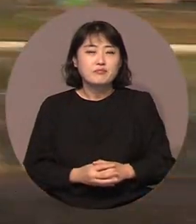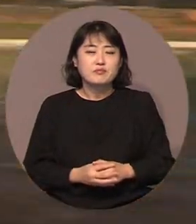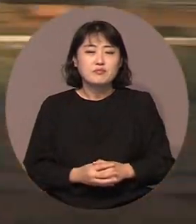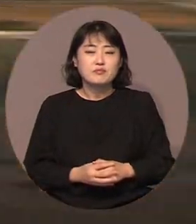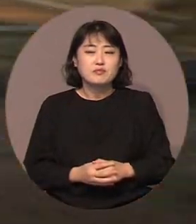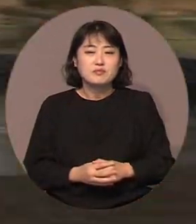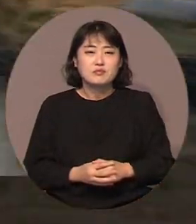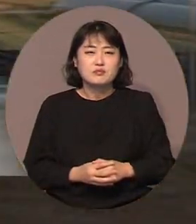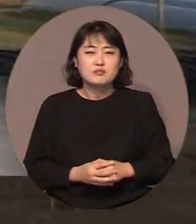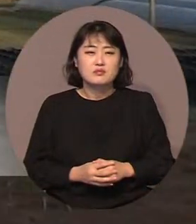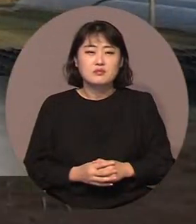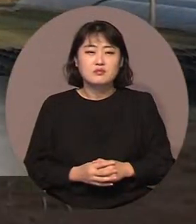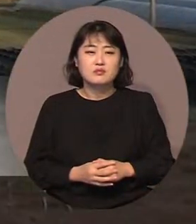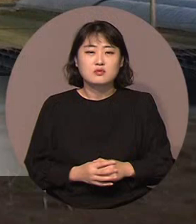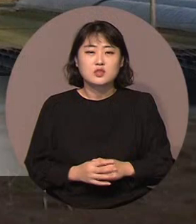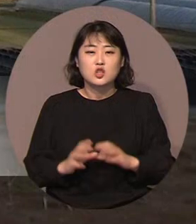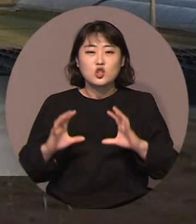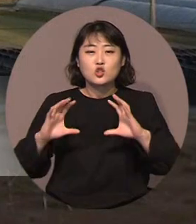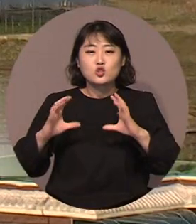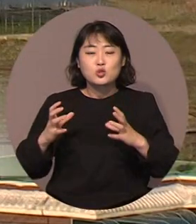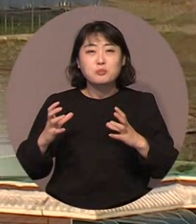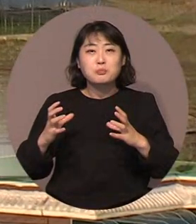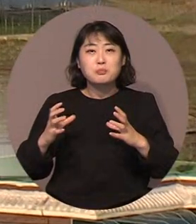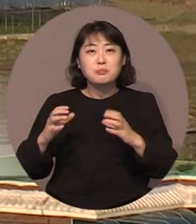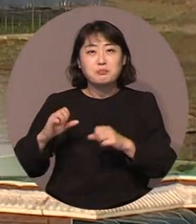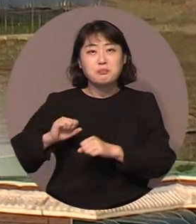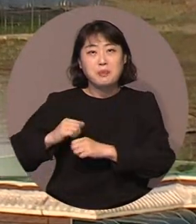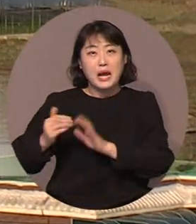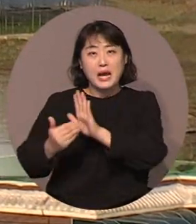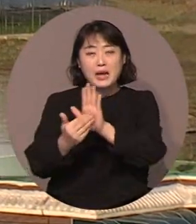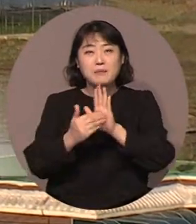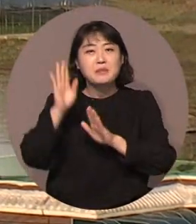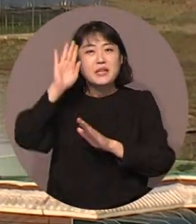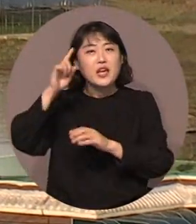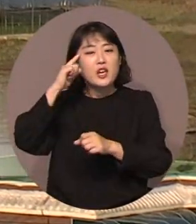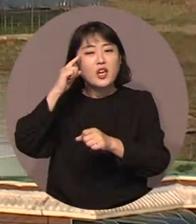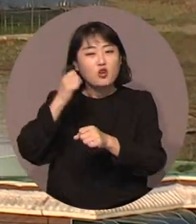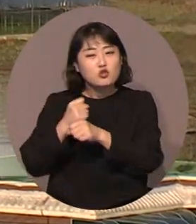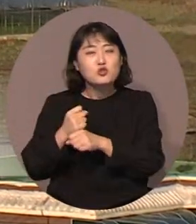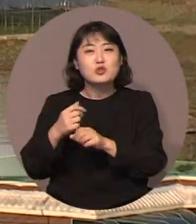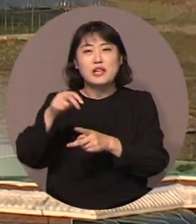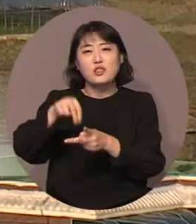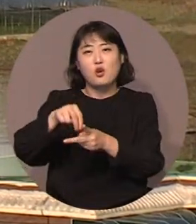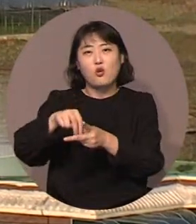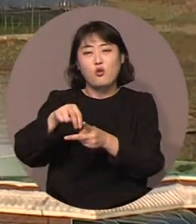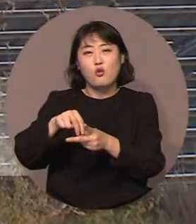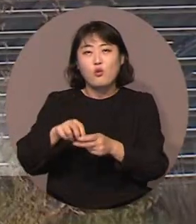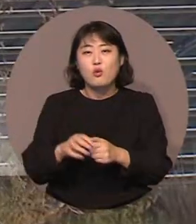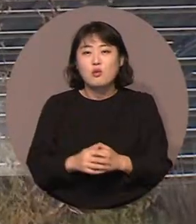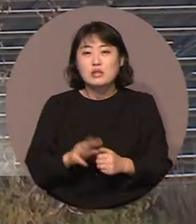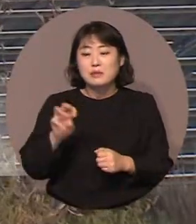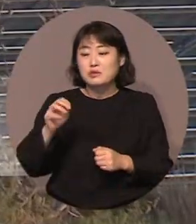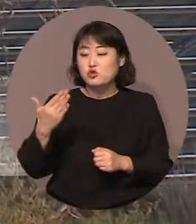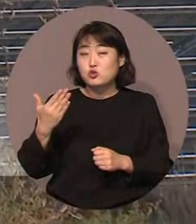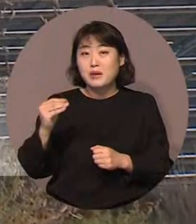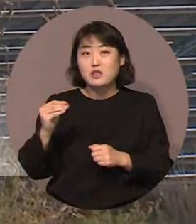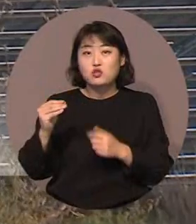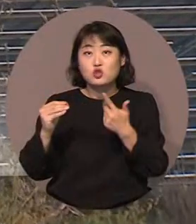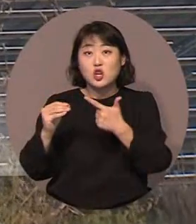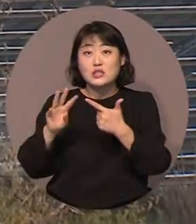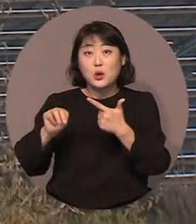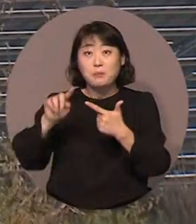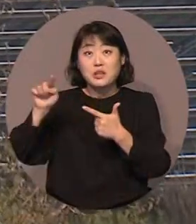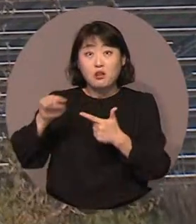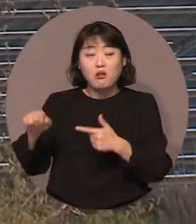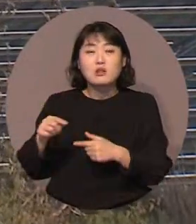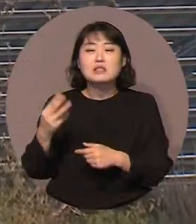논산에 국방과학연구소 국방미래기술연구센터가 들어섭니다. 논산 국방클러스터 39만 6천 제곱미터 부지에 약